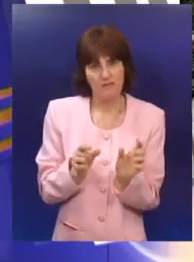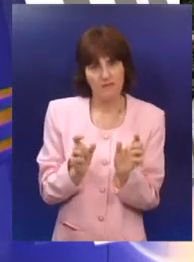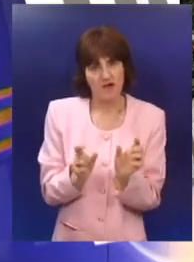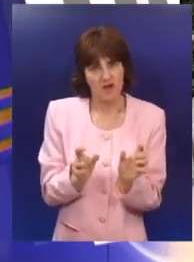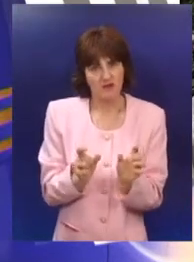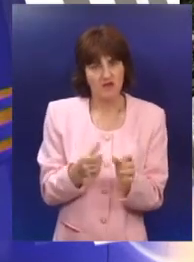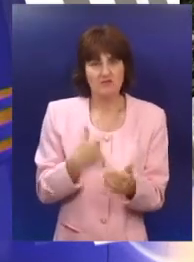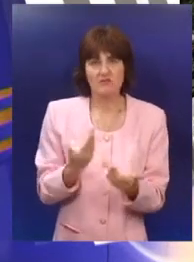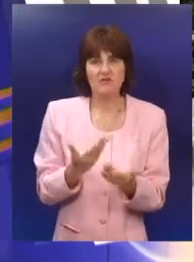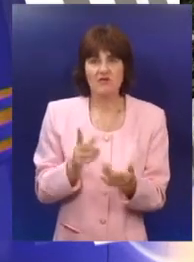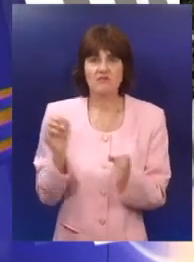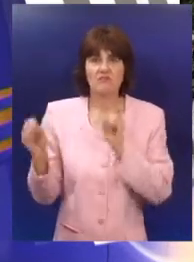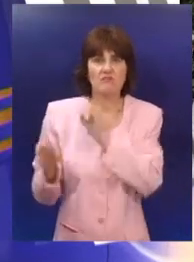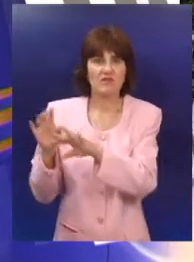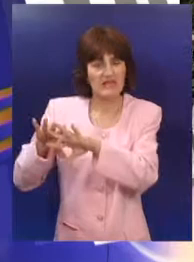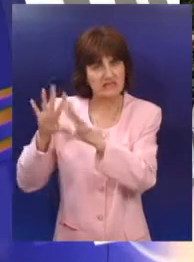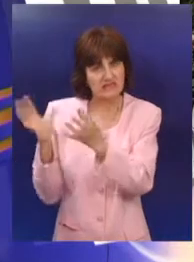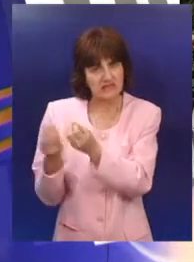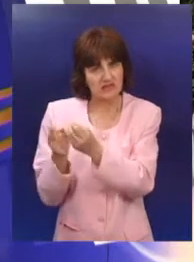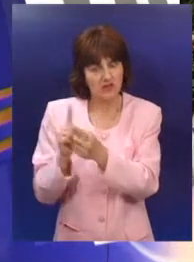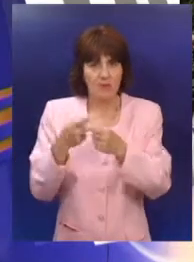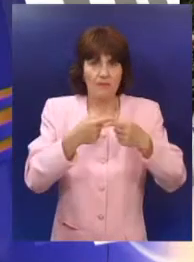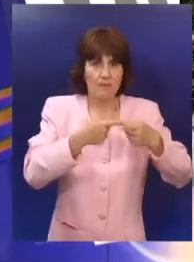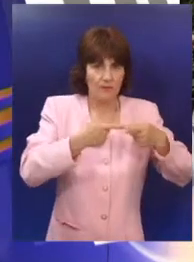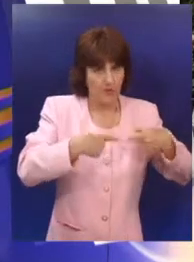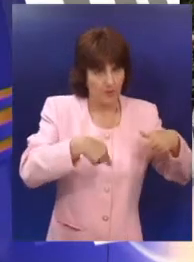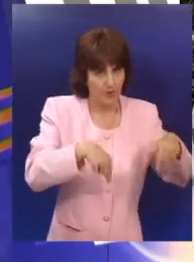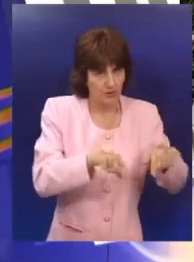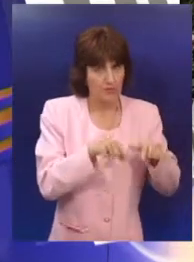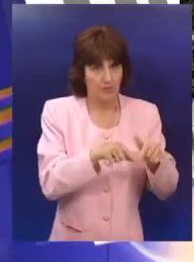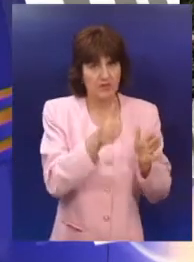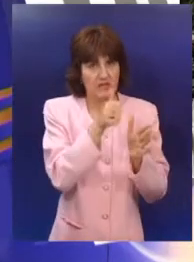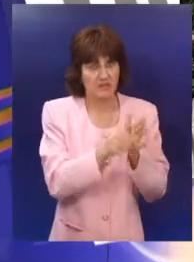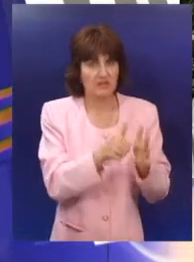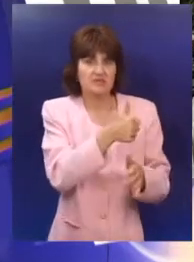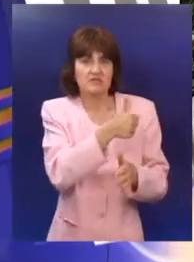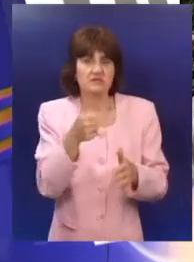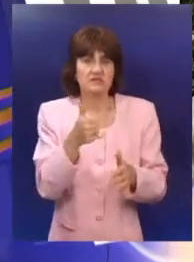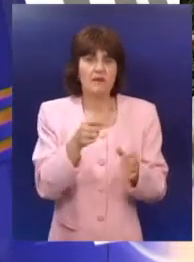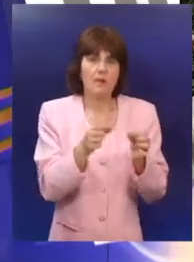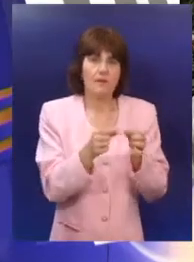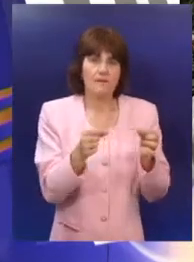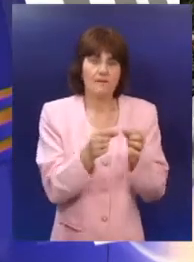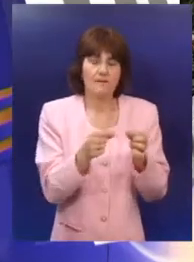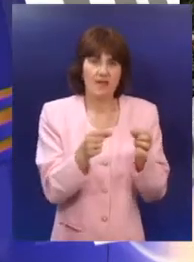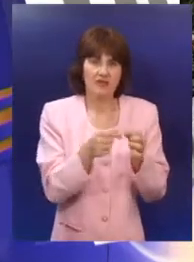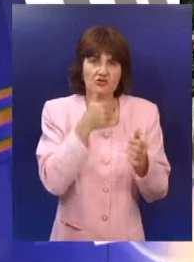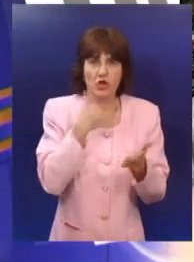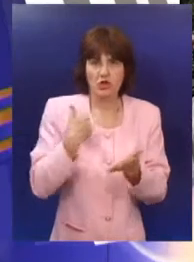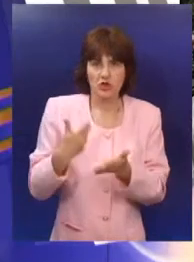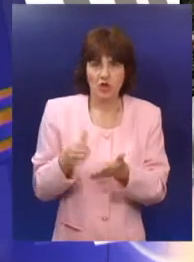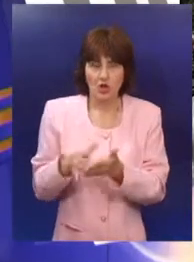bitno da se ne odlažu, znači po deponijama i po tamo, neko znači ovo bure ovdje, onda ga praznimo i onda se reciklira na taj